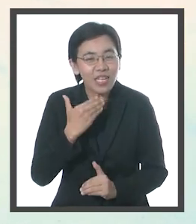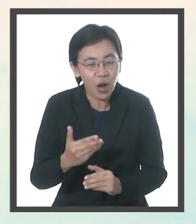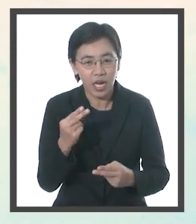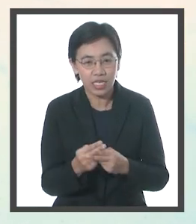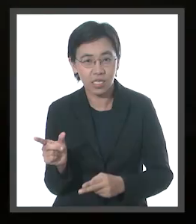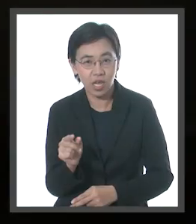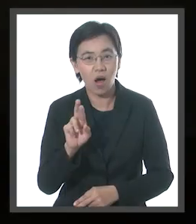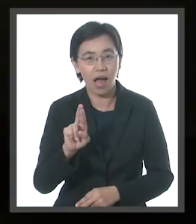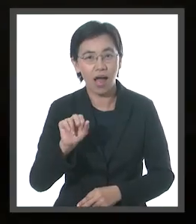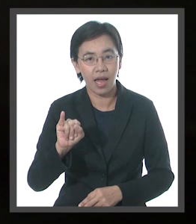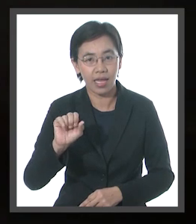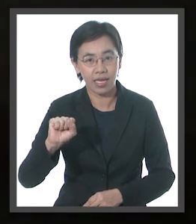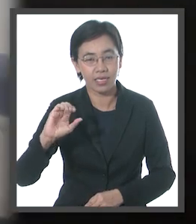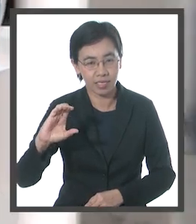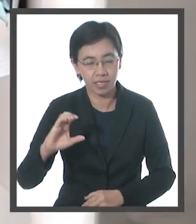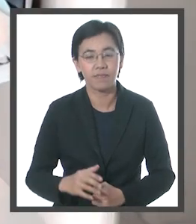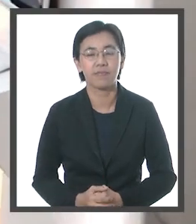ค่ะ